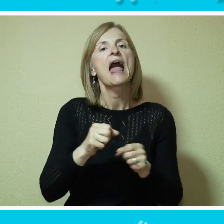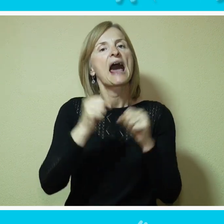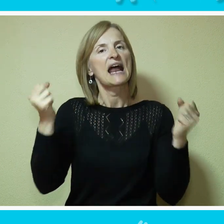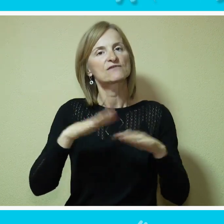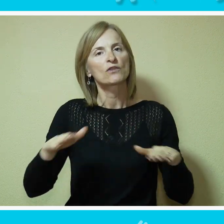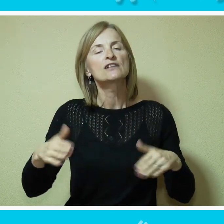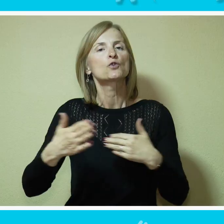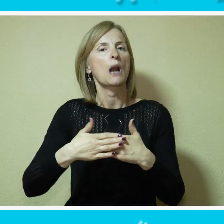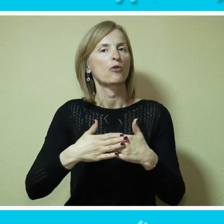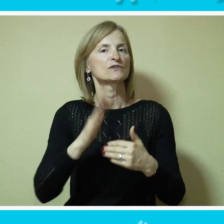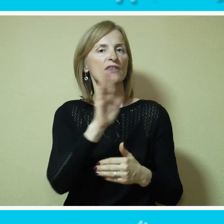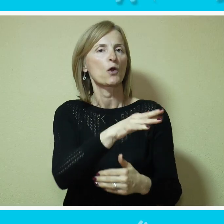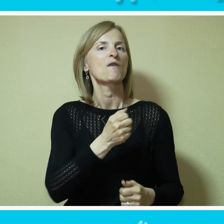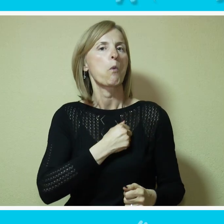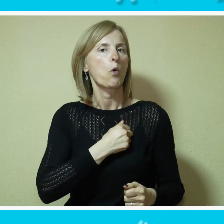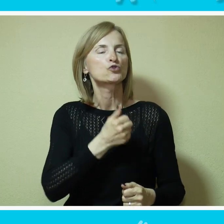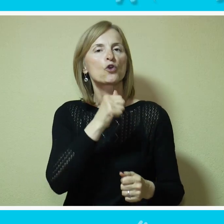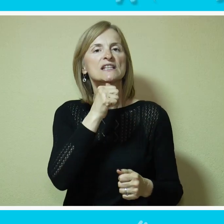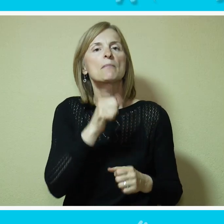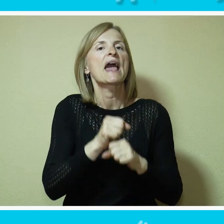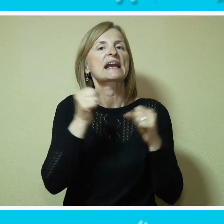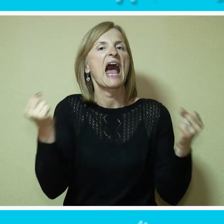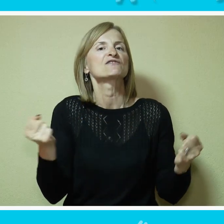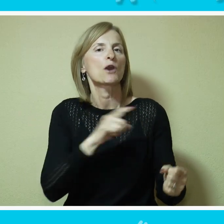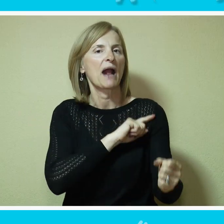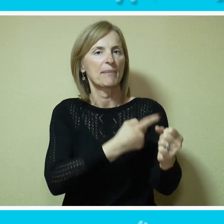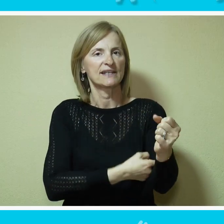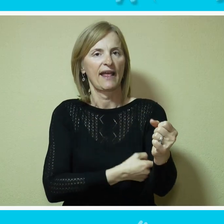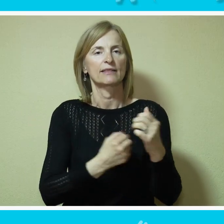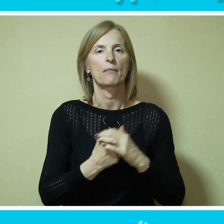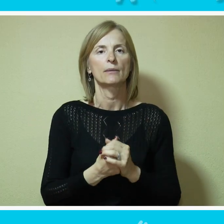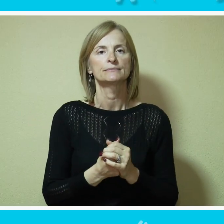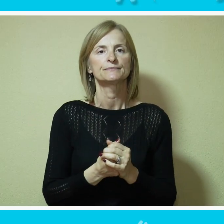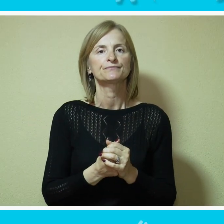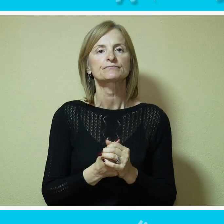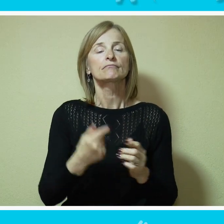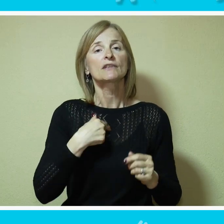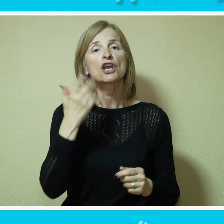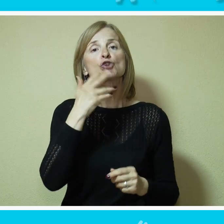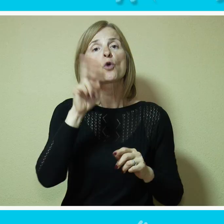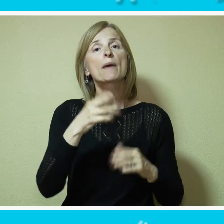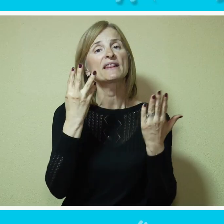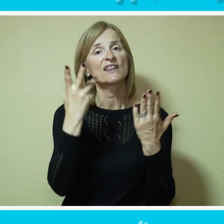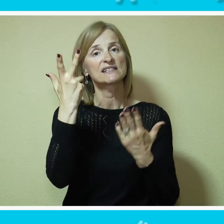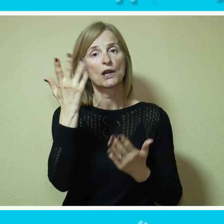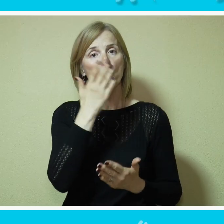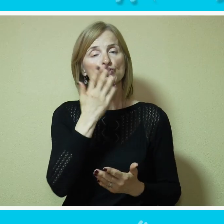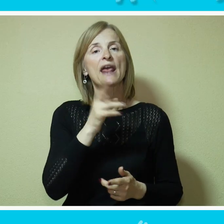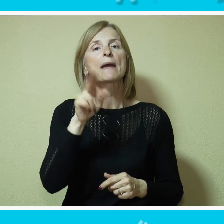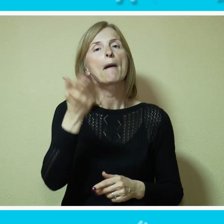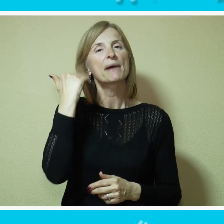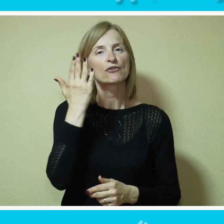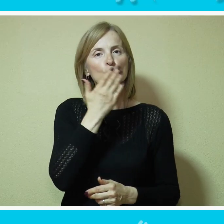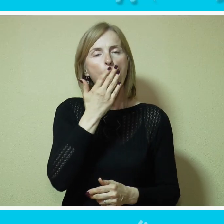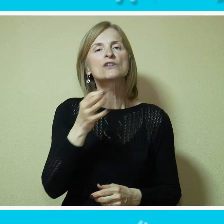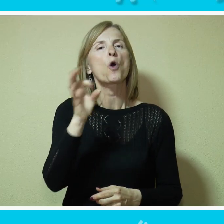dece u skladu sa njihovim mogućnostima i razvojnim kapacitetima. Naša škola ima 93 učenika, od toga su nam